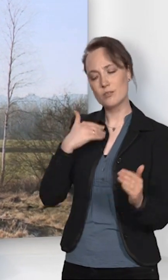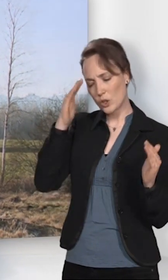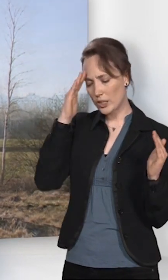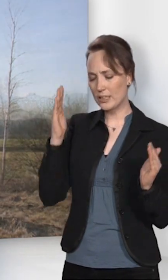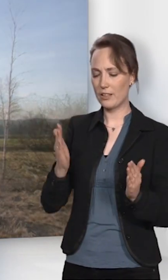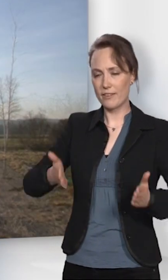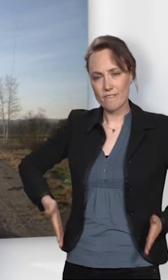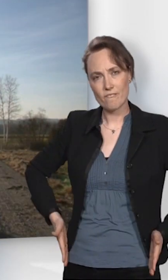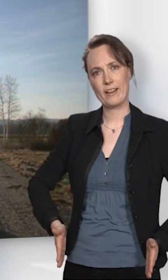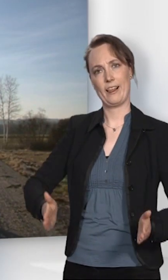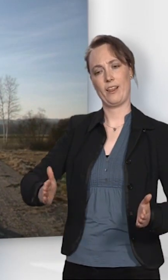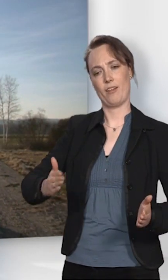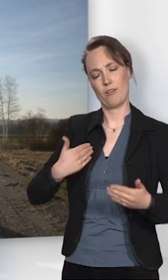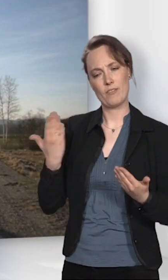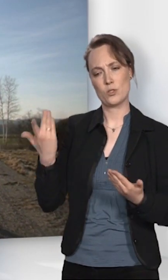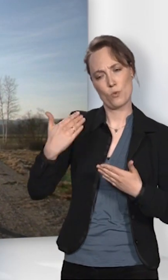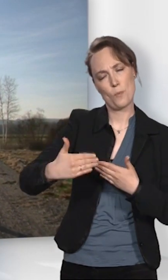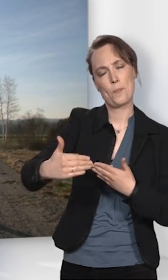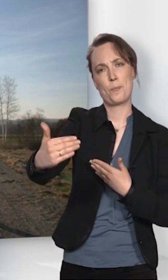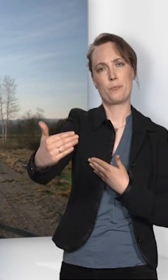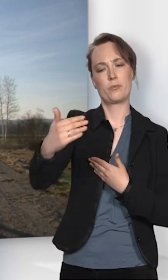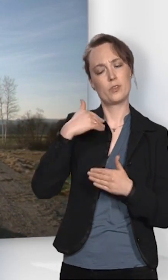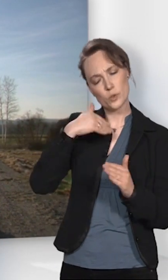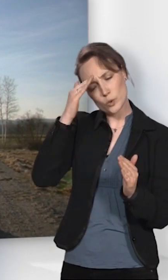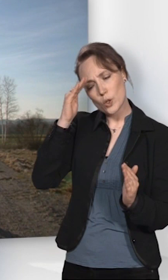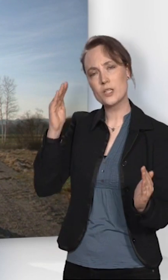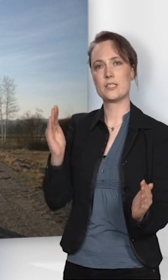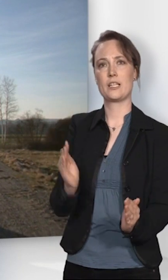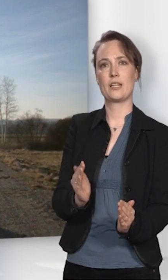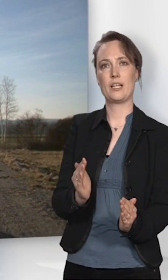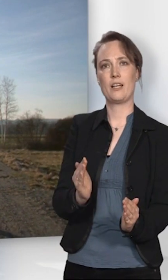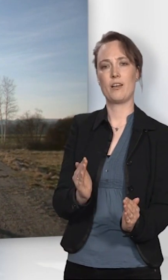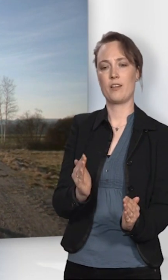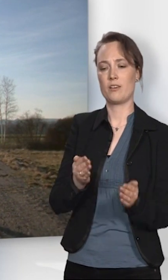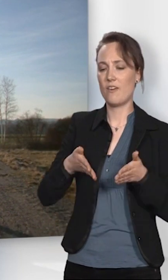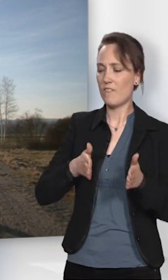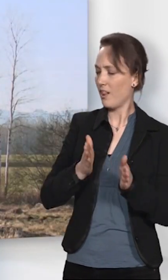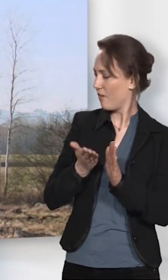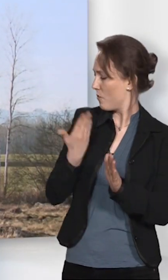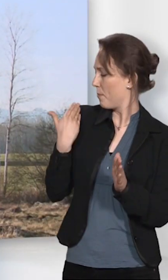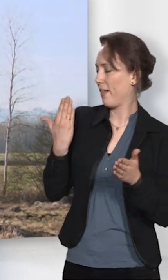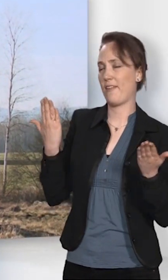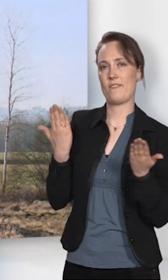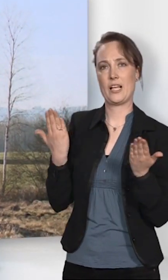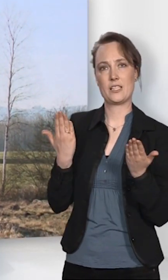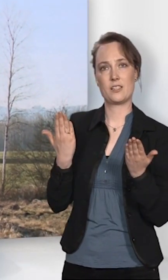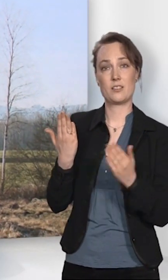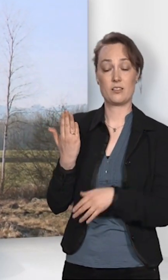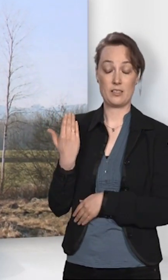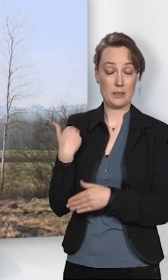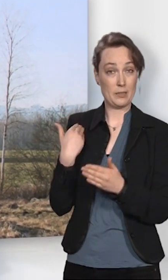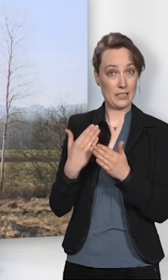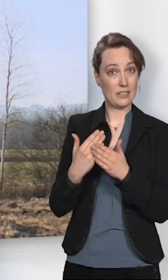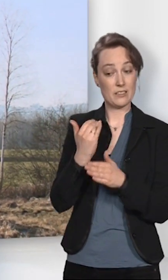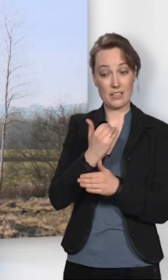der vor mir liegt. Konzentriere mich auf den Weg, der hinter mir liegt. Jeder Weg hat mich bisher um